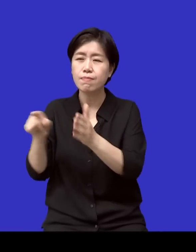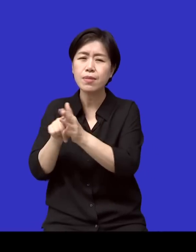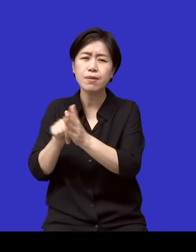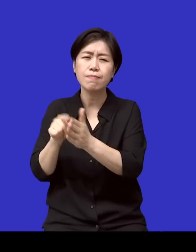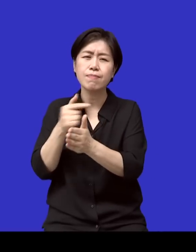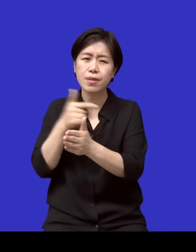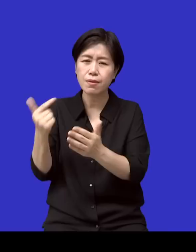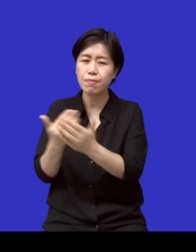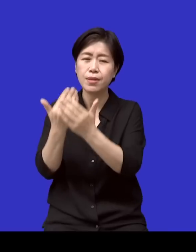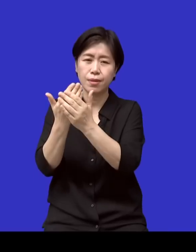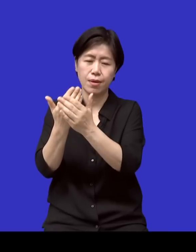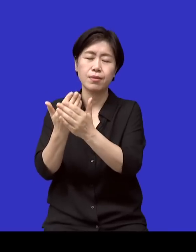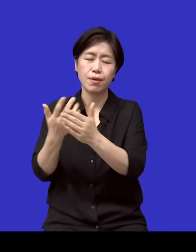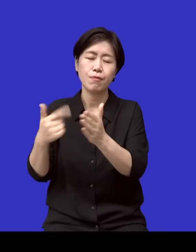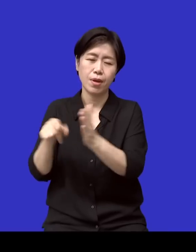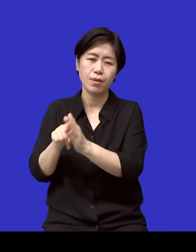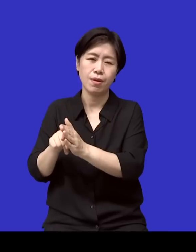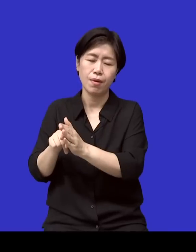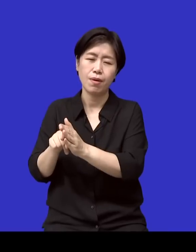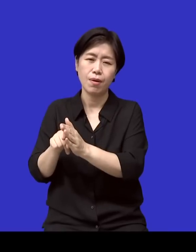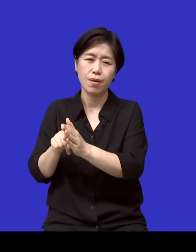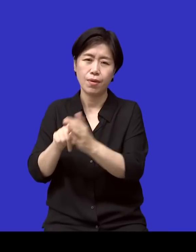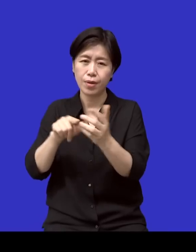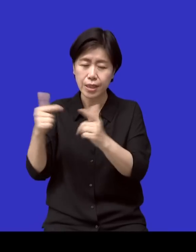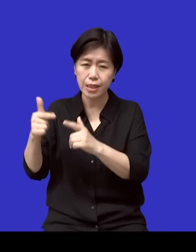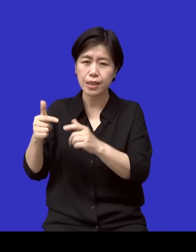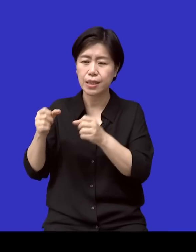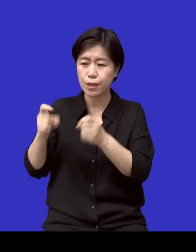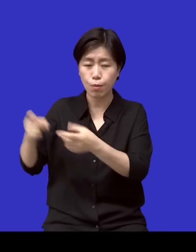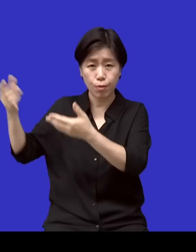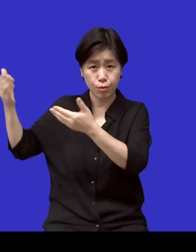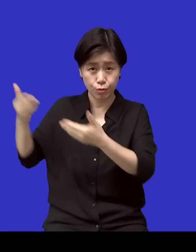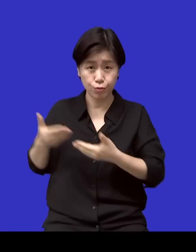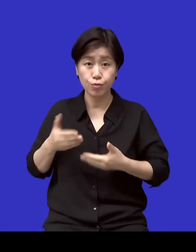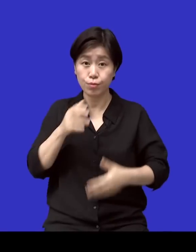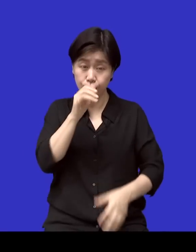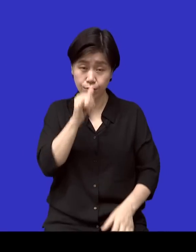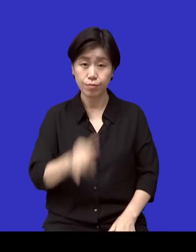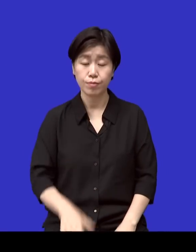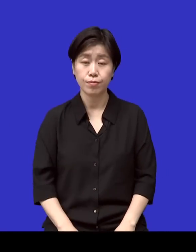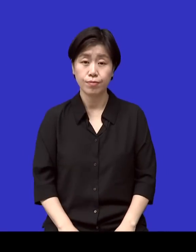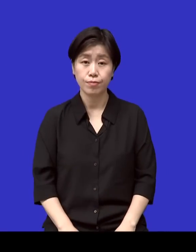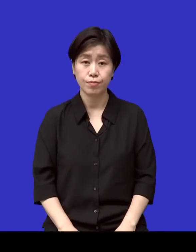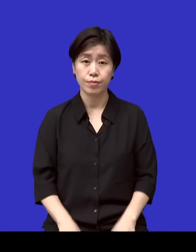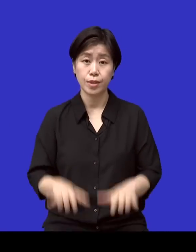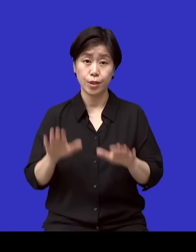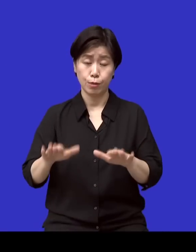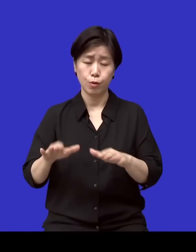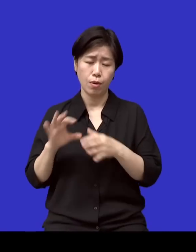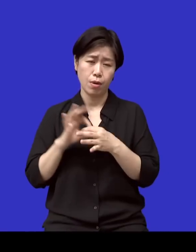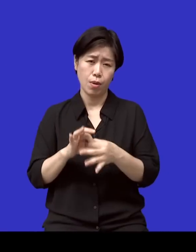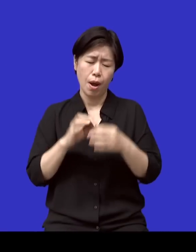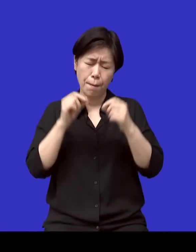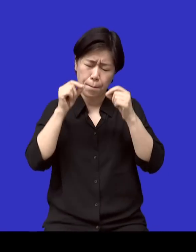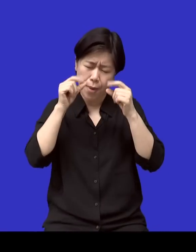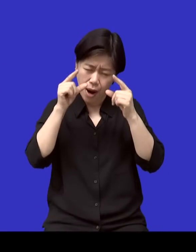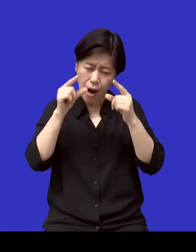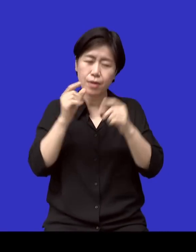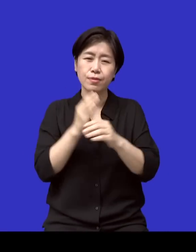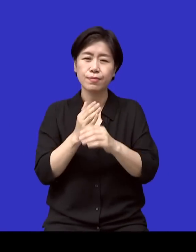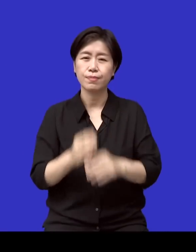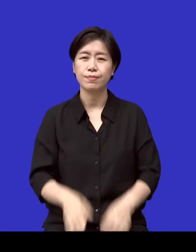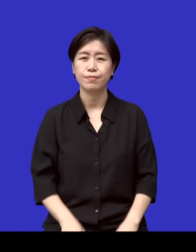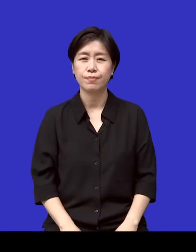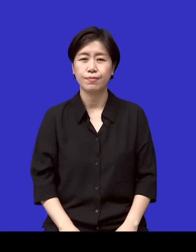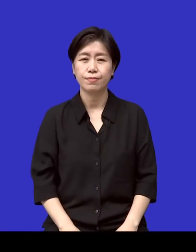믿음으로라도 이렇게 말씀으로라도 얘기할 수 있어서 굉장히 아직도 깨달음을 얻고 있어요. 아, 그렇군요. 우리